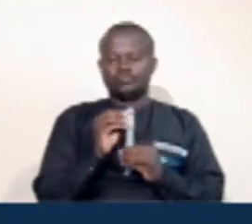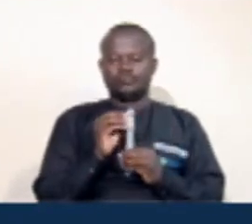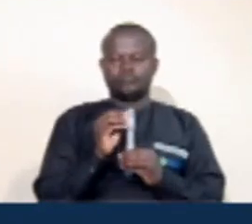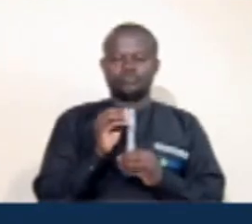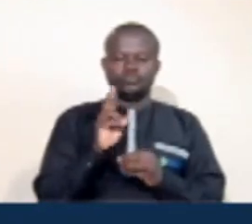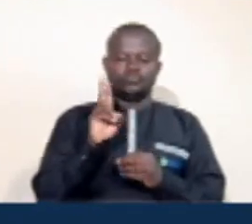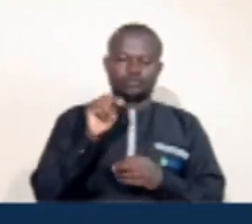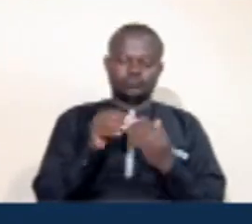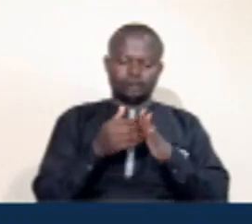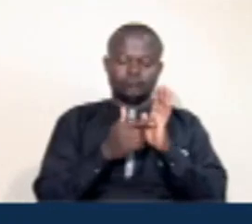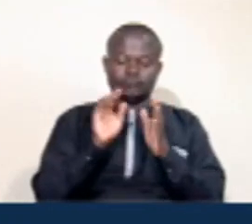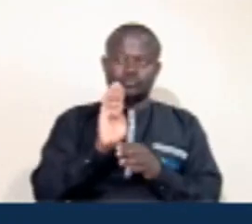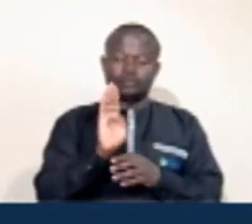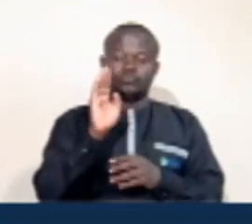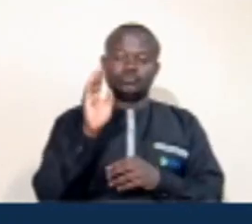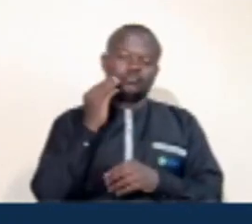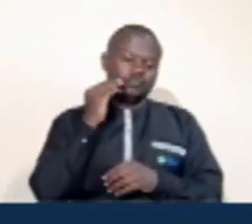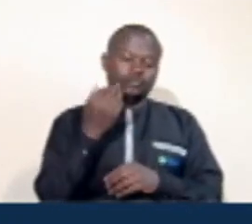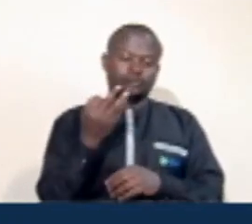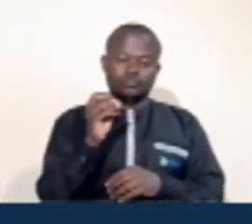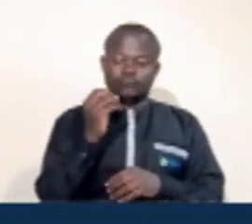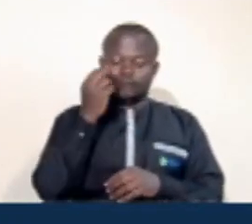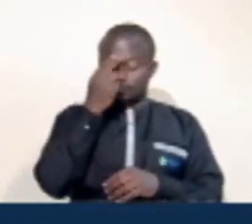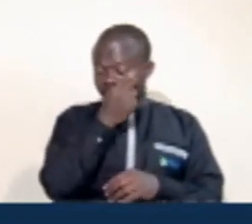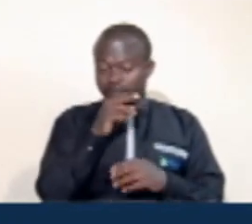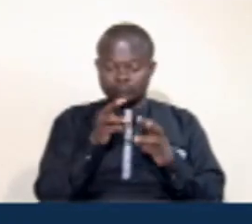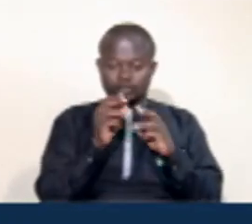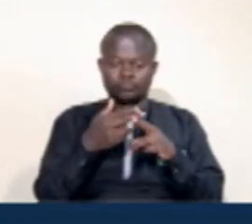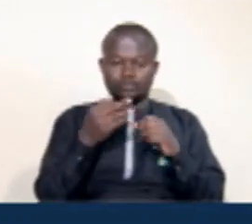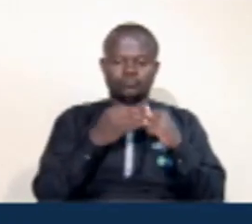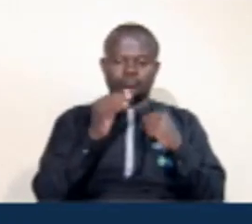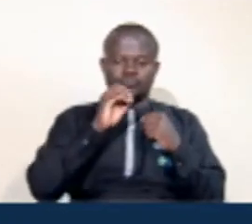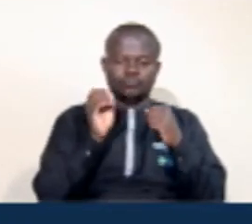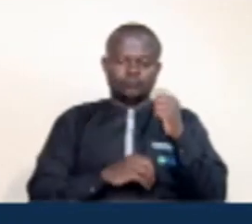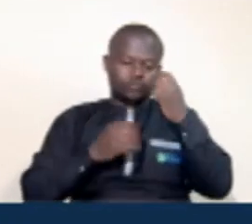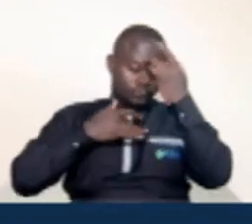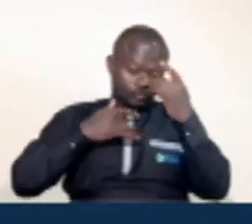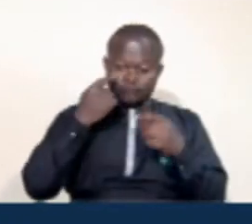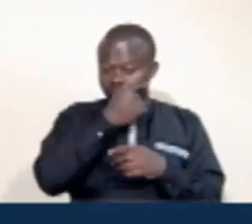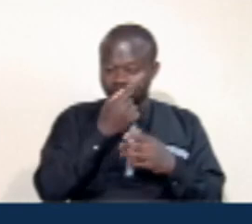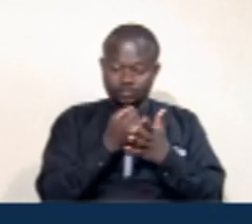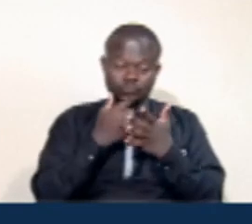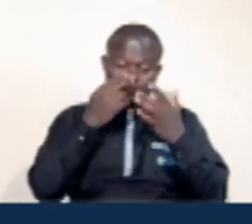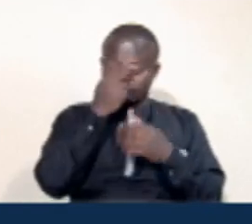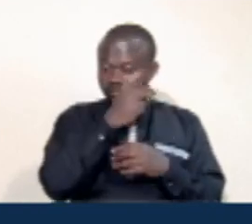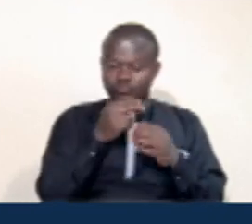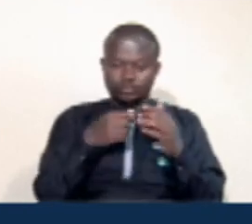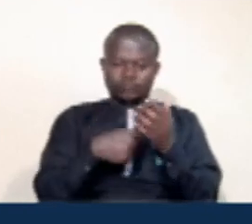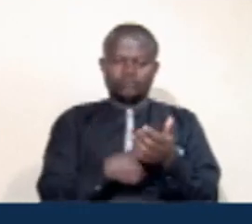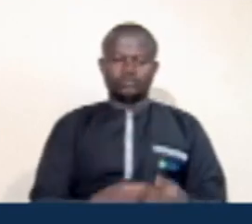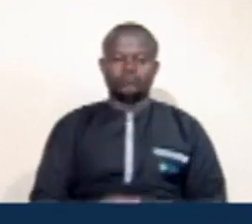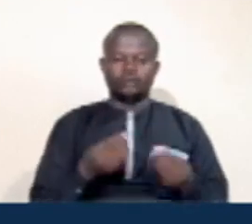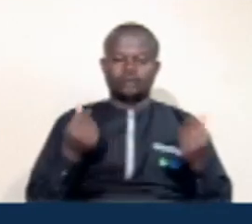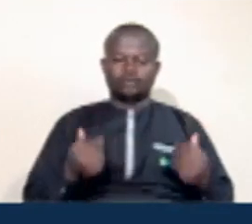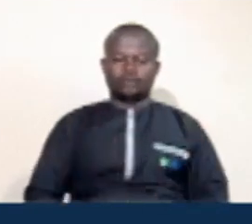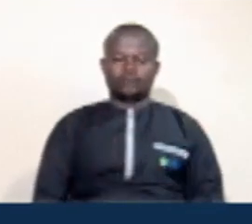abantu miliyari na miliyoni 300 aribo bafite ikigero cy'ubuhumyi, ku buryo 80% by'indwara z'amaso zitera ubuhumyi zavurwa.